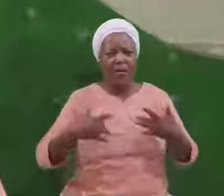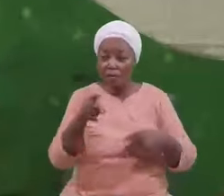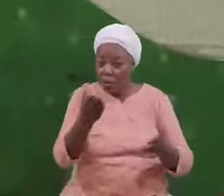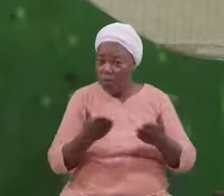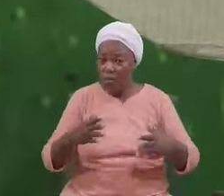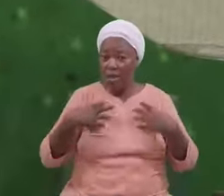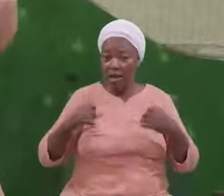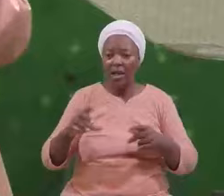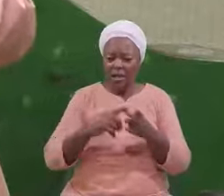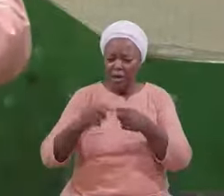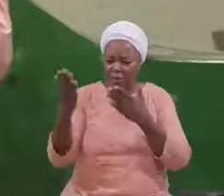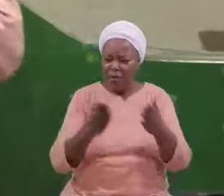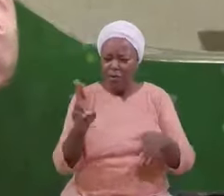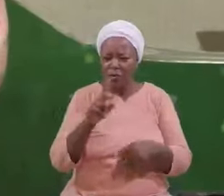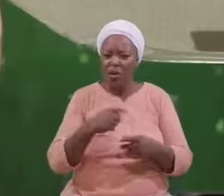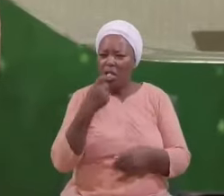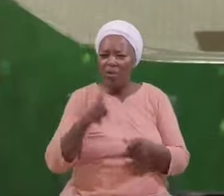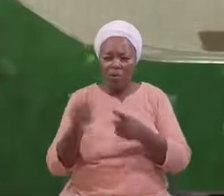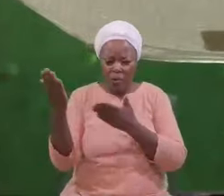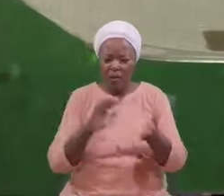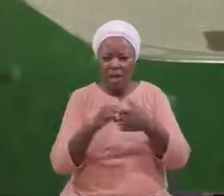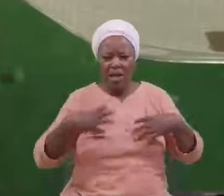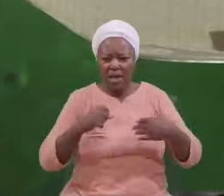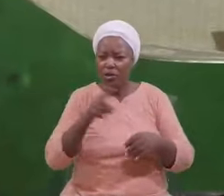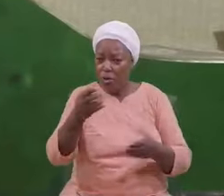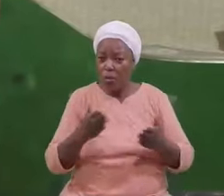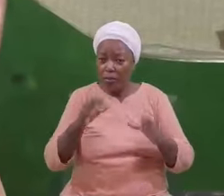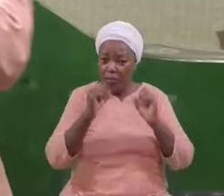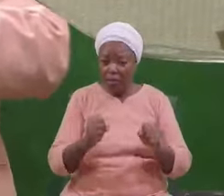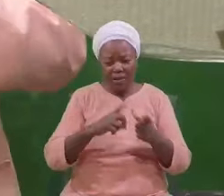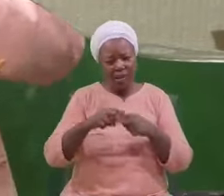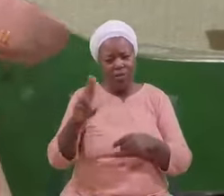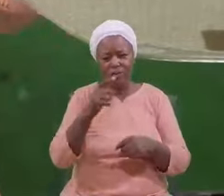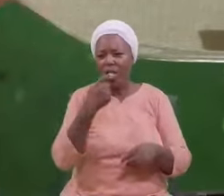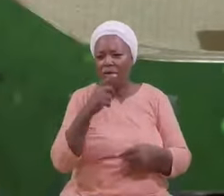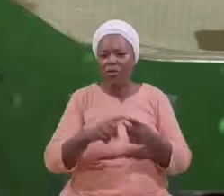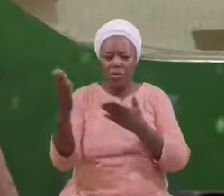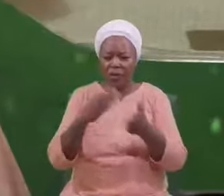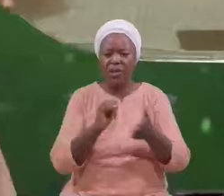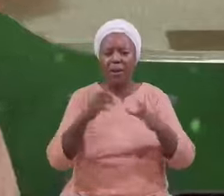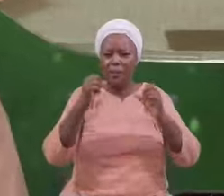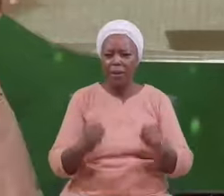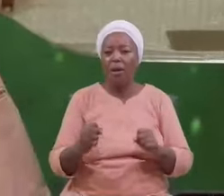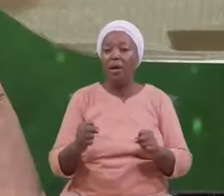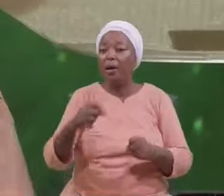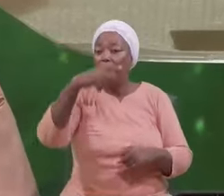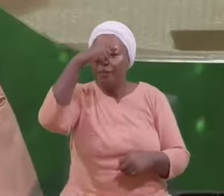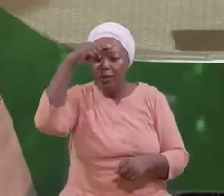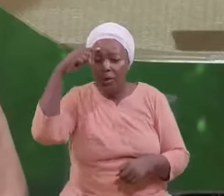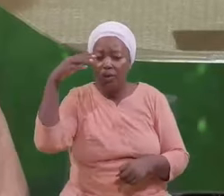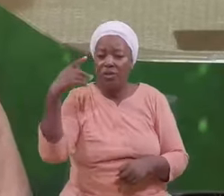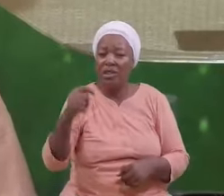aimez la guérison, utilisez la langue pour apporter la guérison. Vous aimez la puissance, utilisez votre langue pour en avoir, parce que la